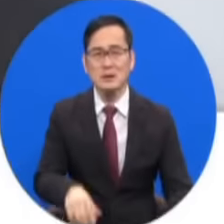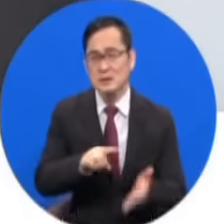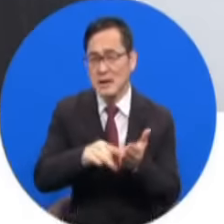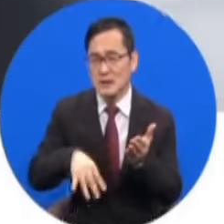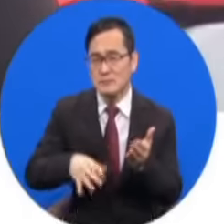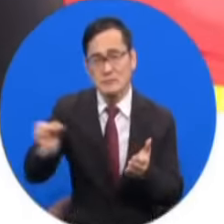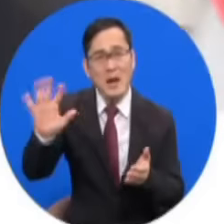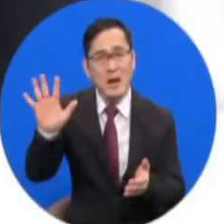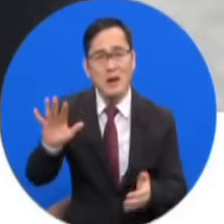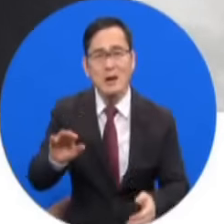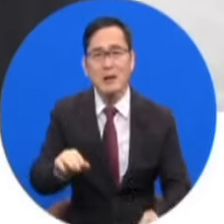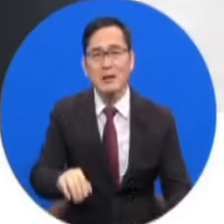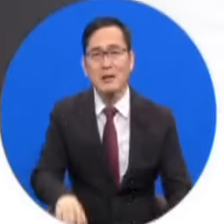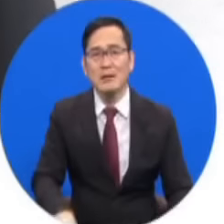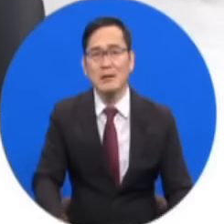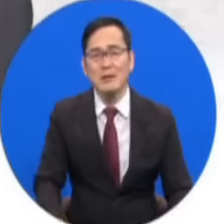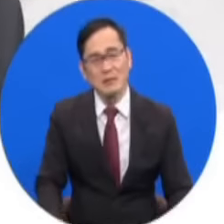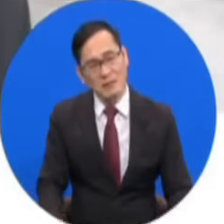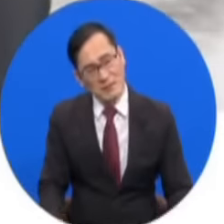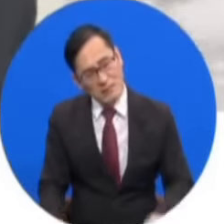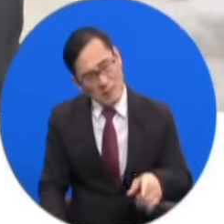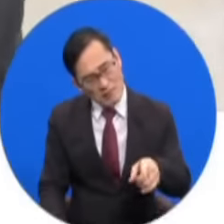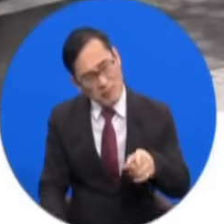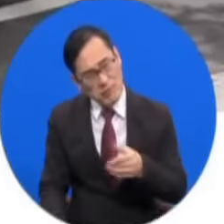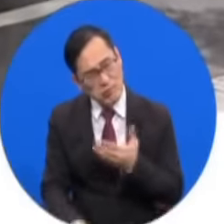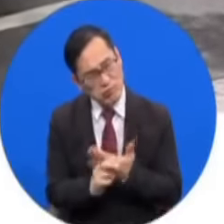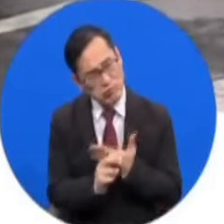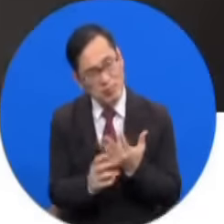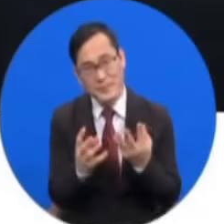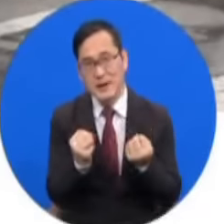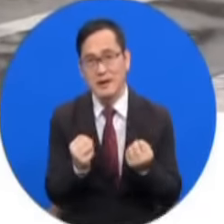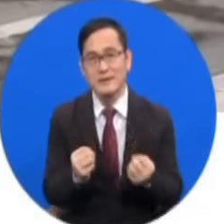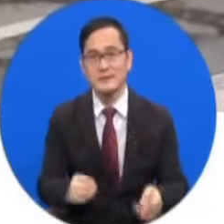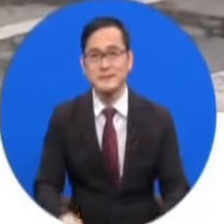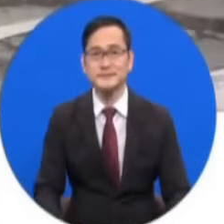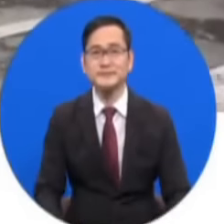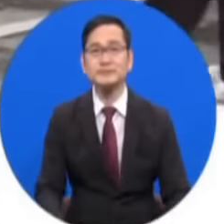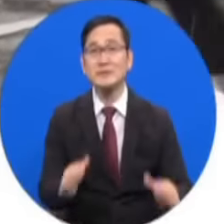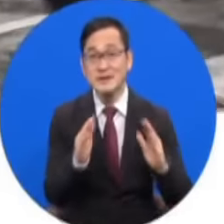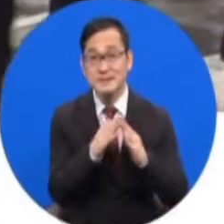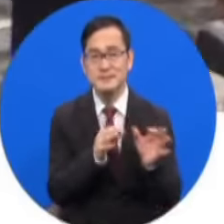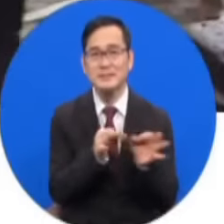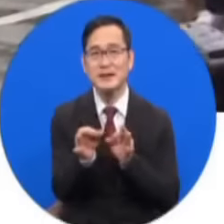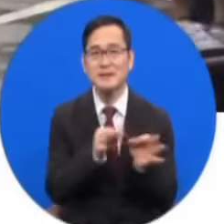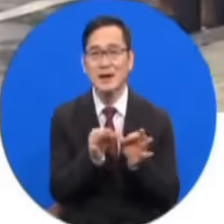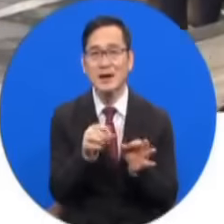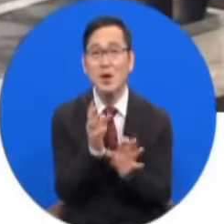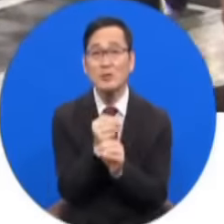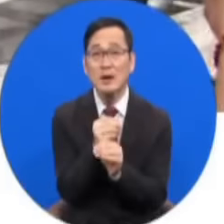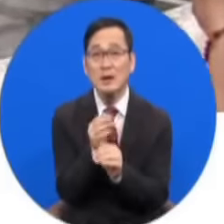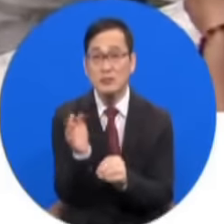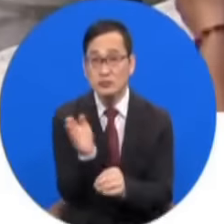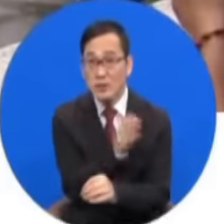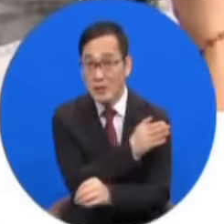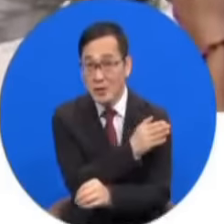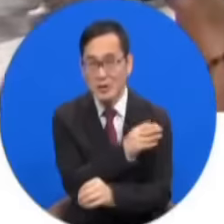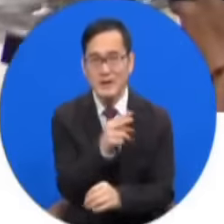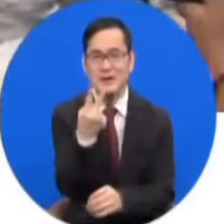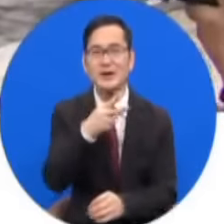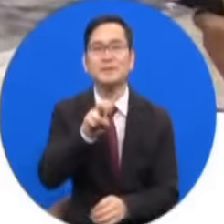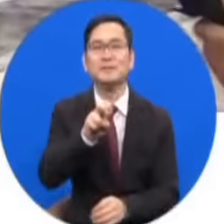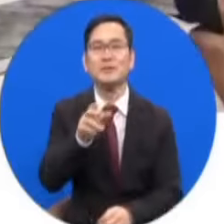한다 그러면서 근 근데 이렇게 그 집을 갖다가 영업에 이용한게 언제부터냐 2020년부터 면서요 그때